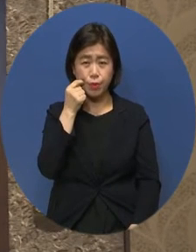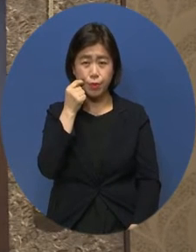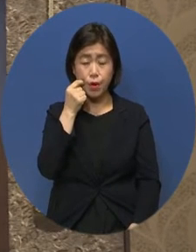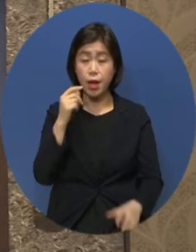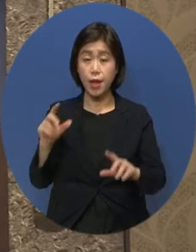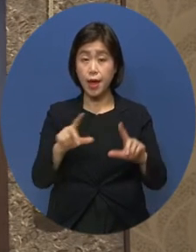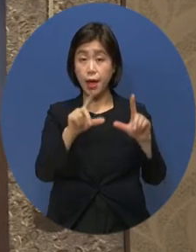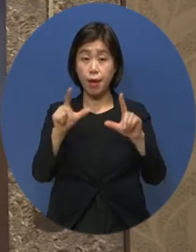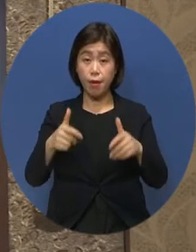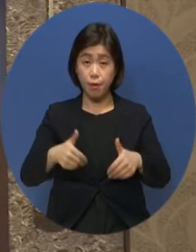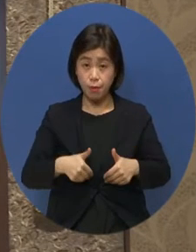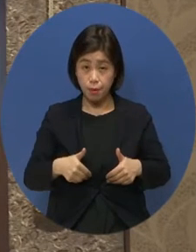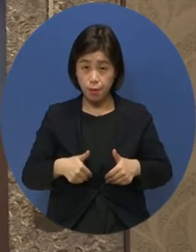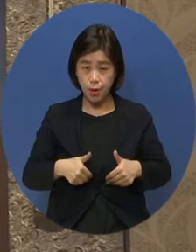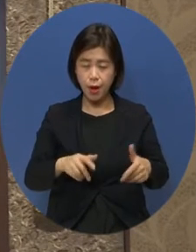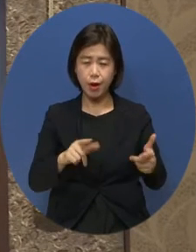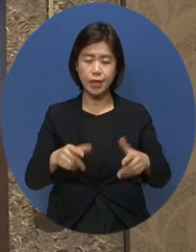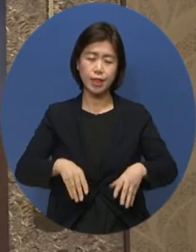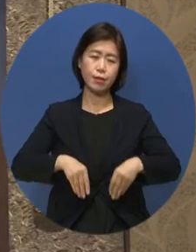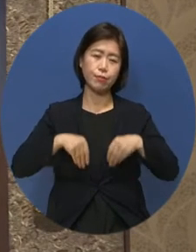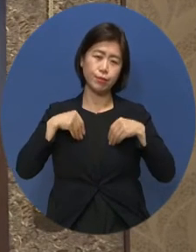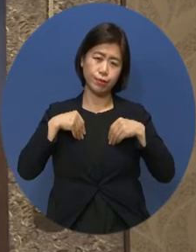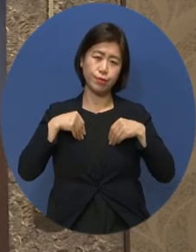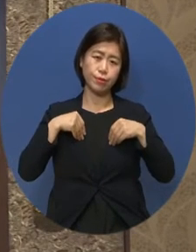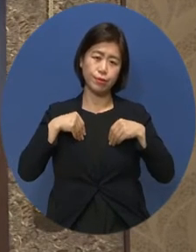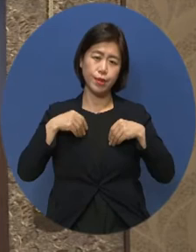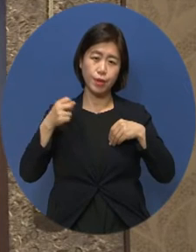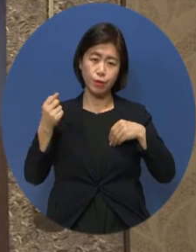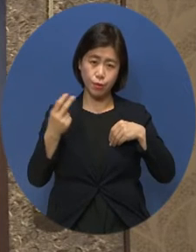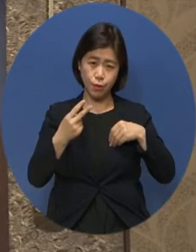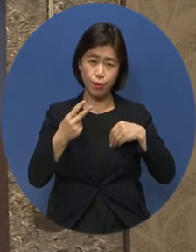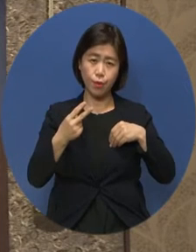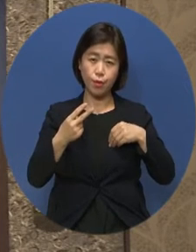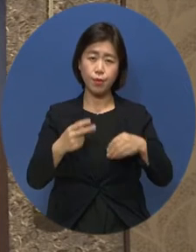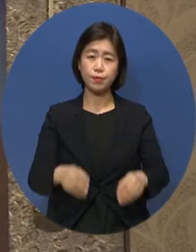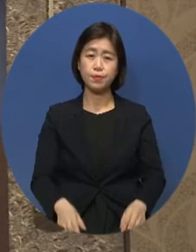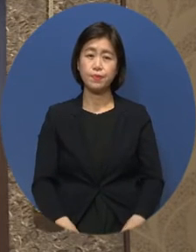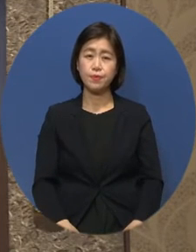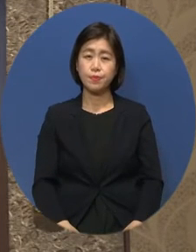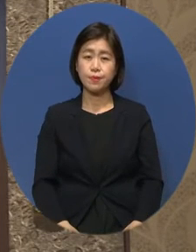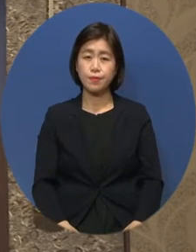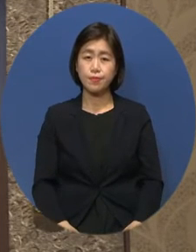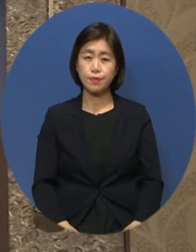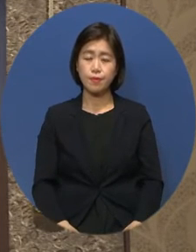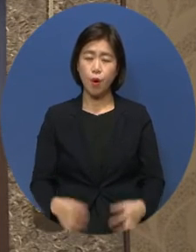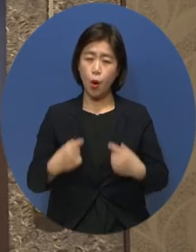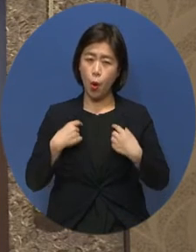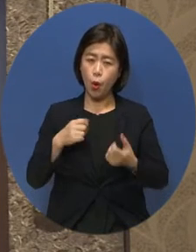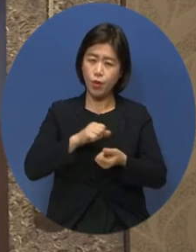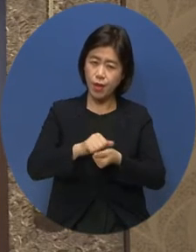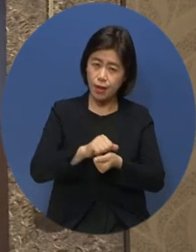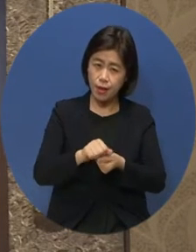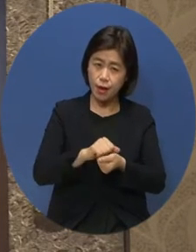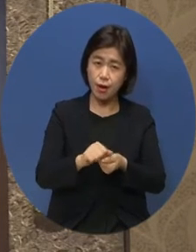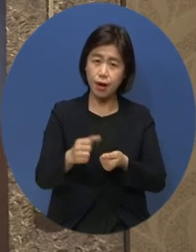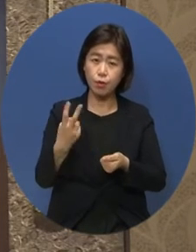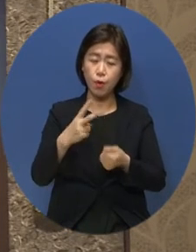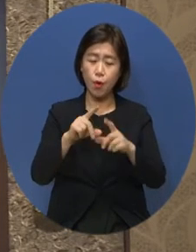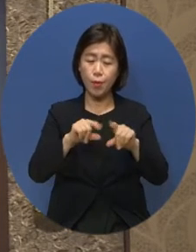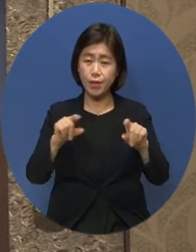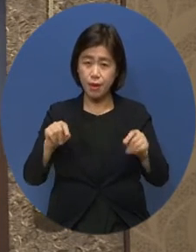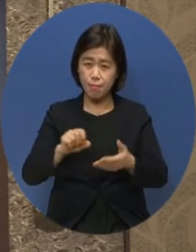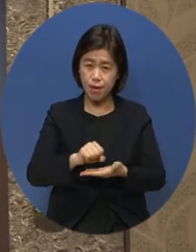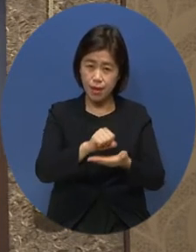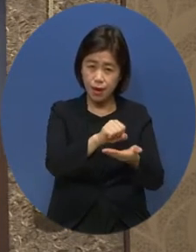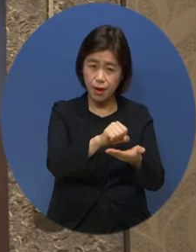필요한 아 이불 3 3 탕 하이 부 를 비롯해서 의료 3 타던 반찬배달